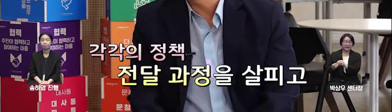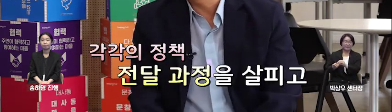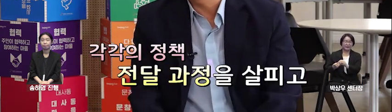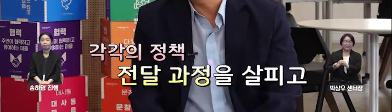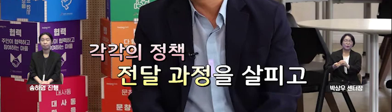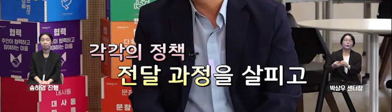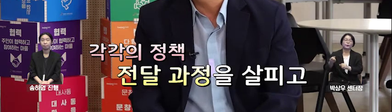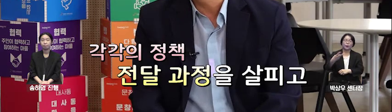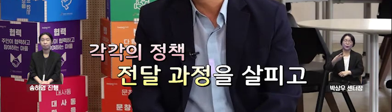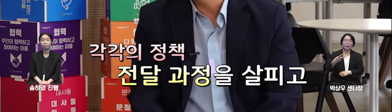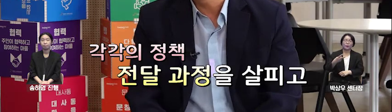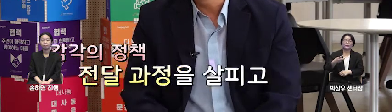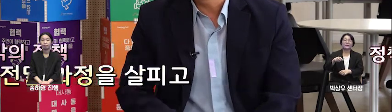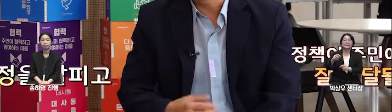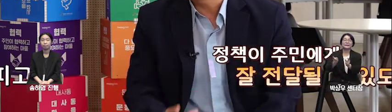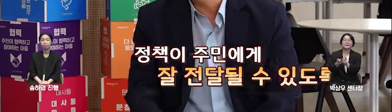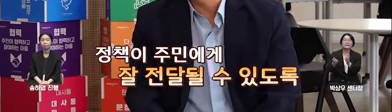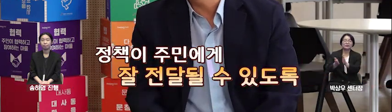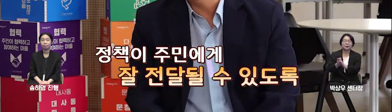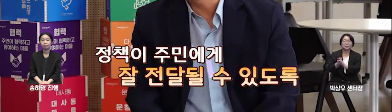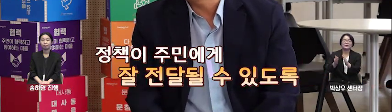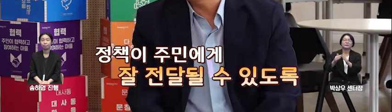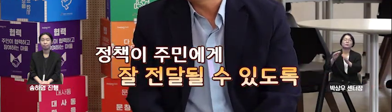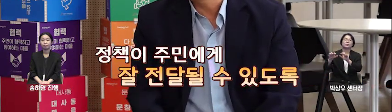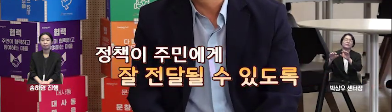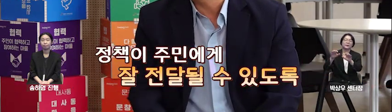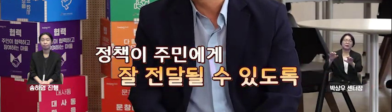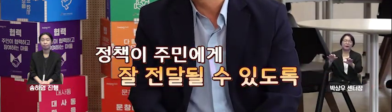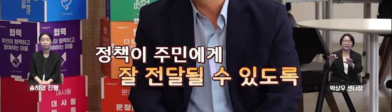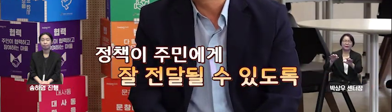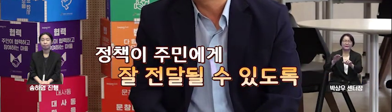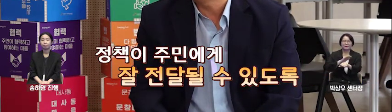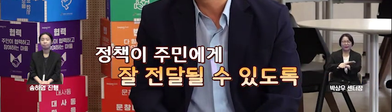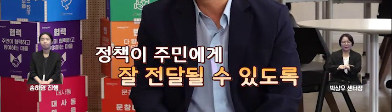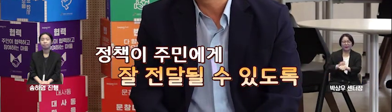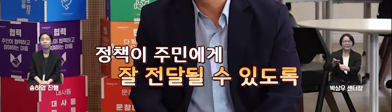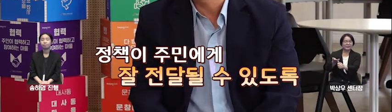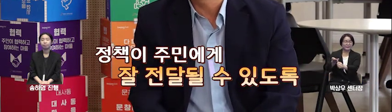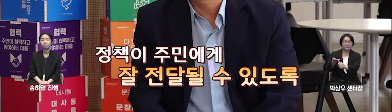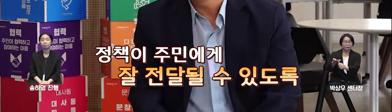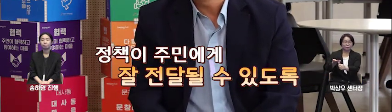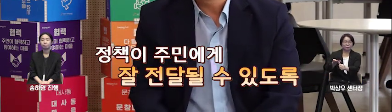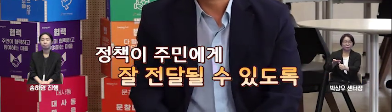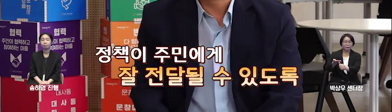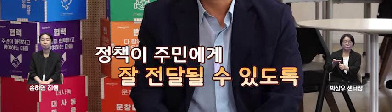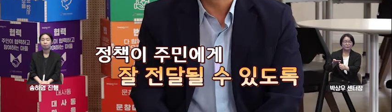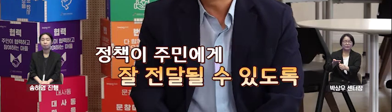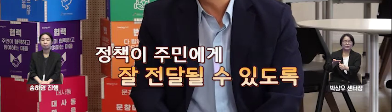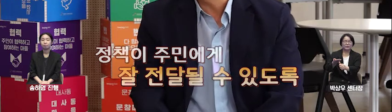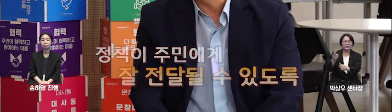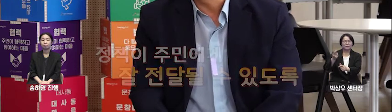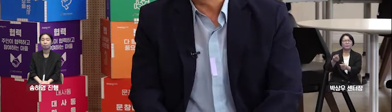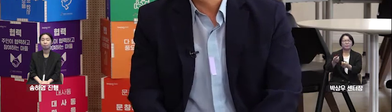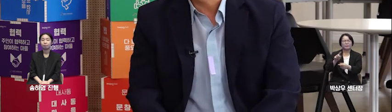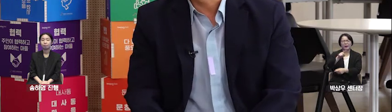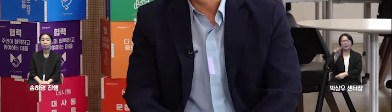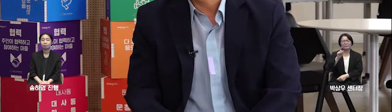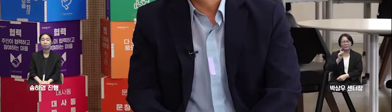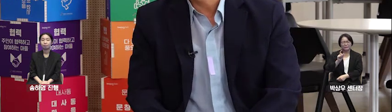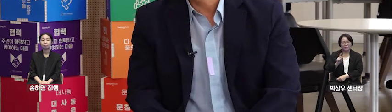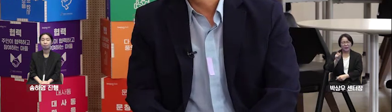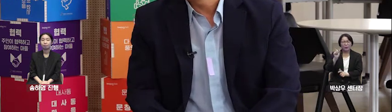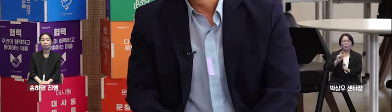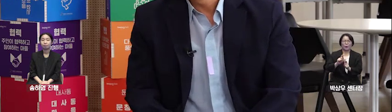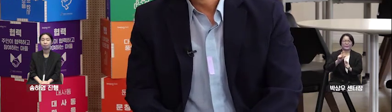현장에서 주민들한테 어떻게 하면 제대로 전달될 수 있도록 할 것인가에 대한 고민들 속에서 금산군을 마지막으로